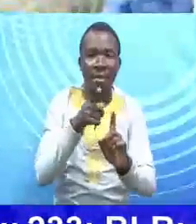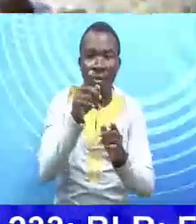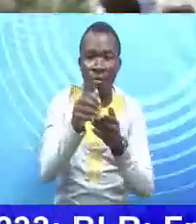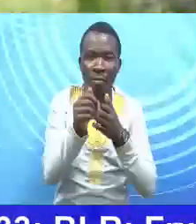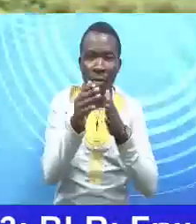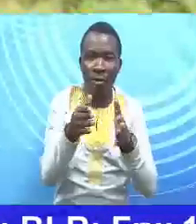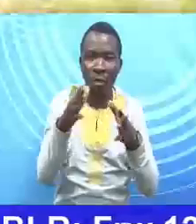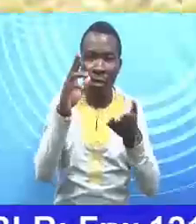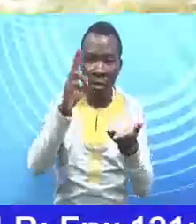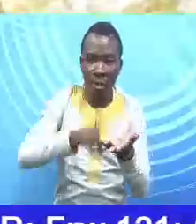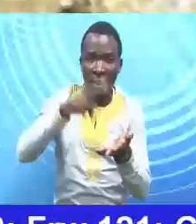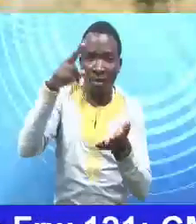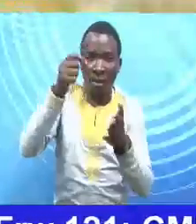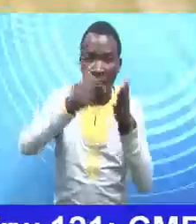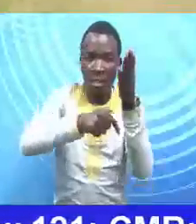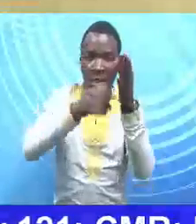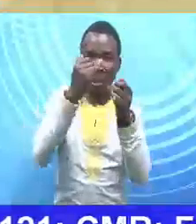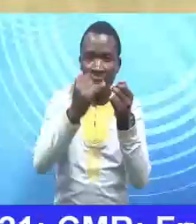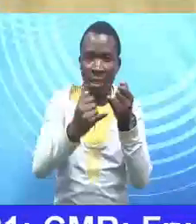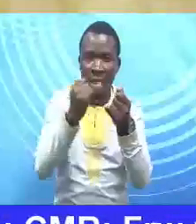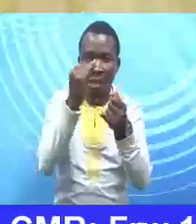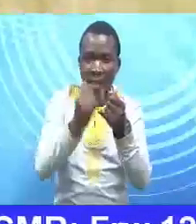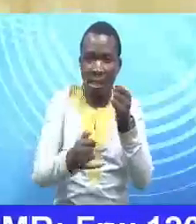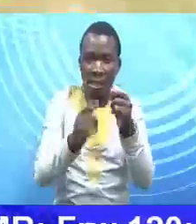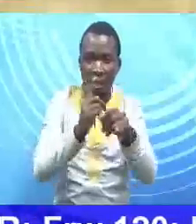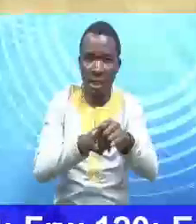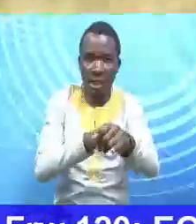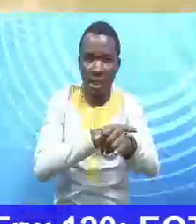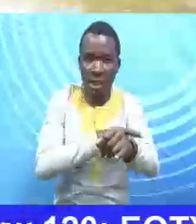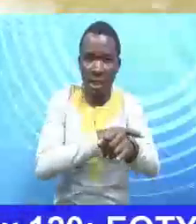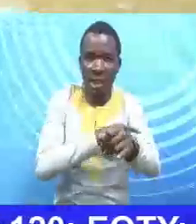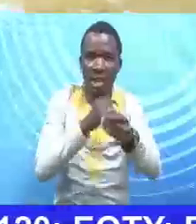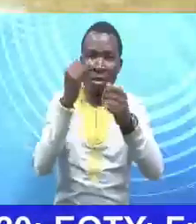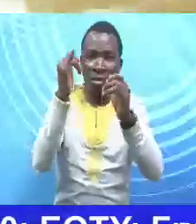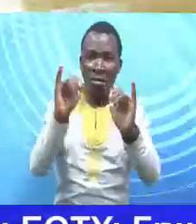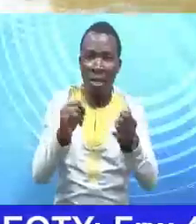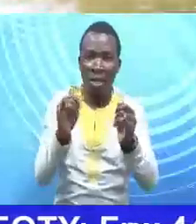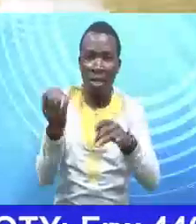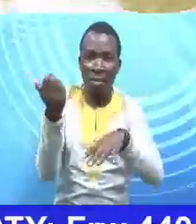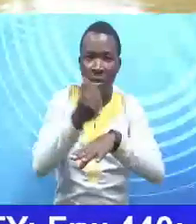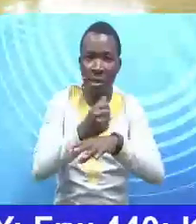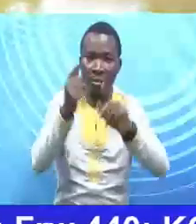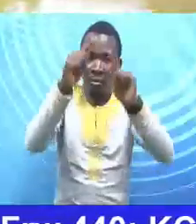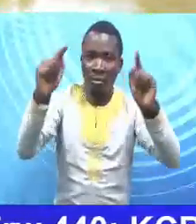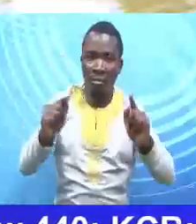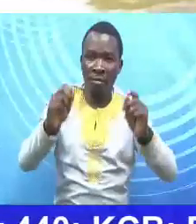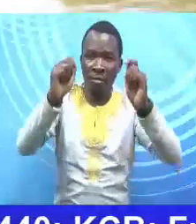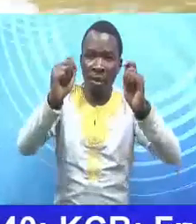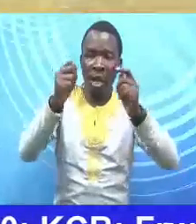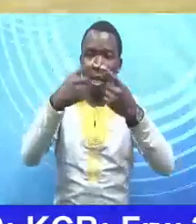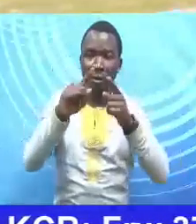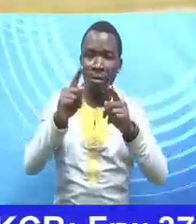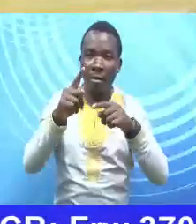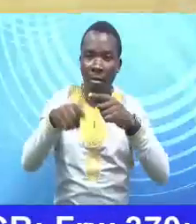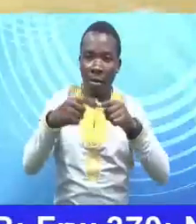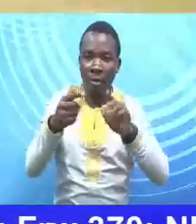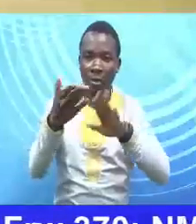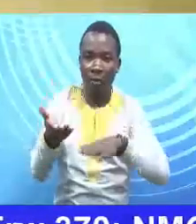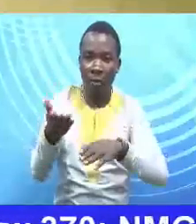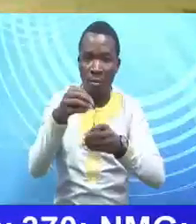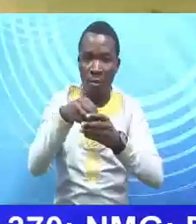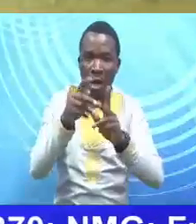wemeza ko iki cyobo cyamaze igihe kirekire avuga ko ngo bagerageje kwashyira ibyapa bikumira abantu ngo ariko ubwo gikomeje gutwara ubuzima bw'abantu